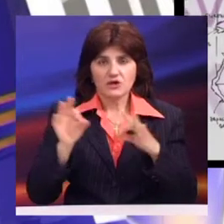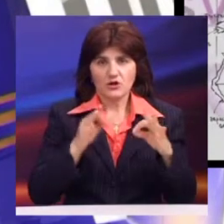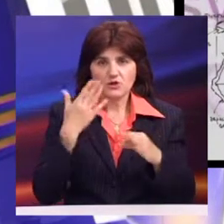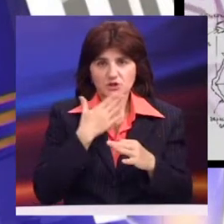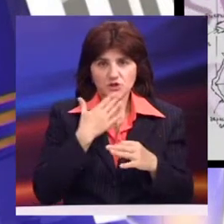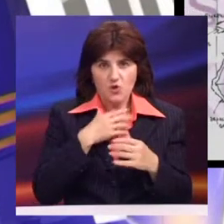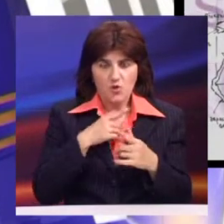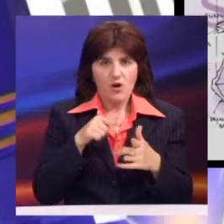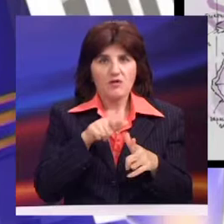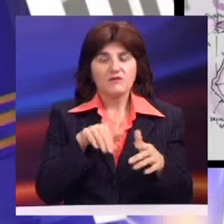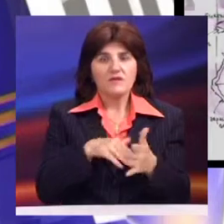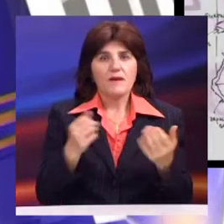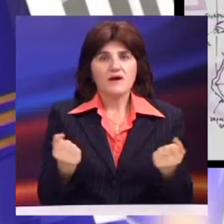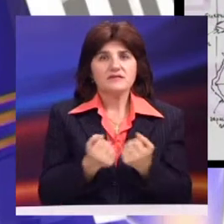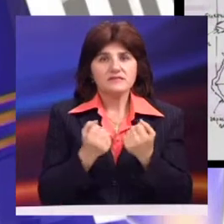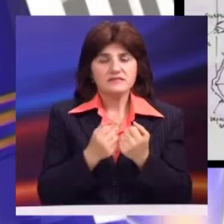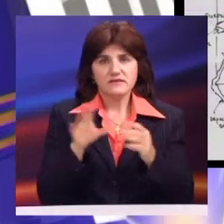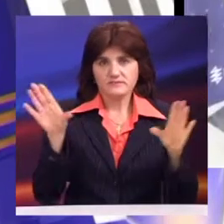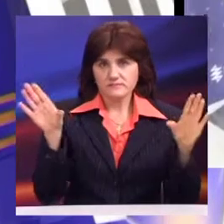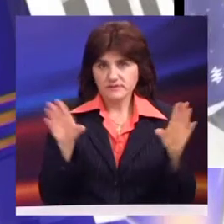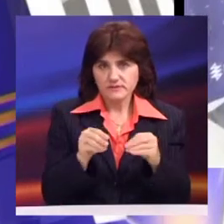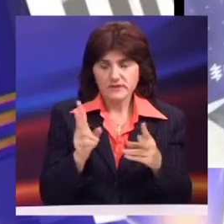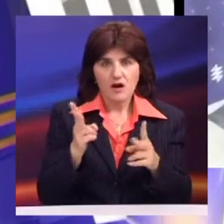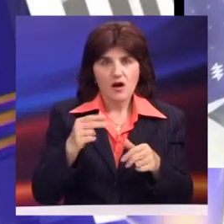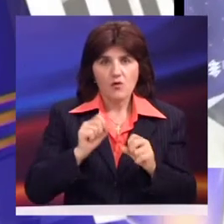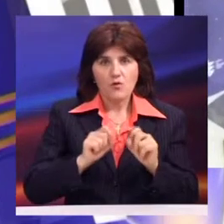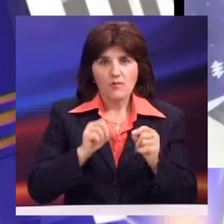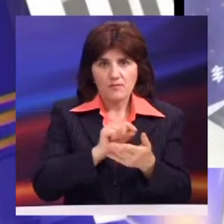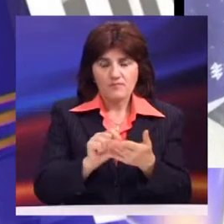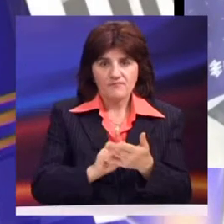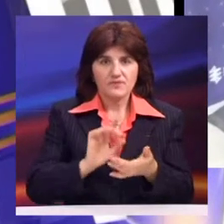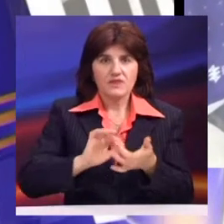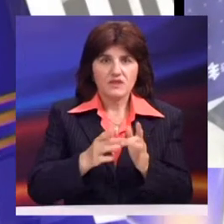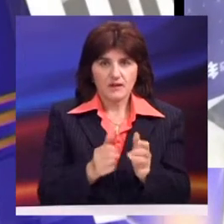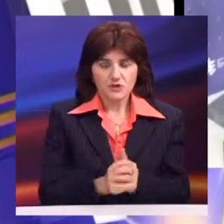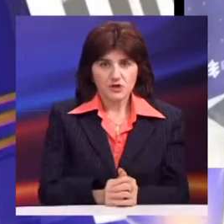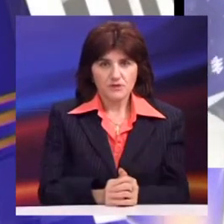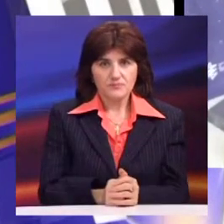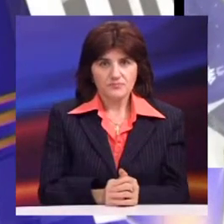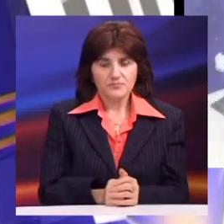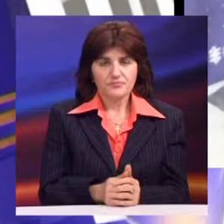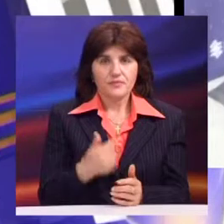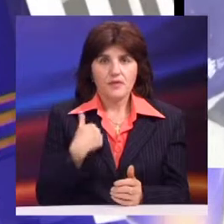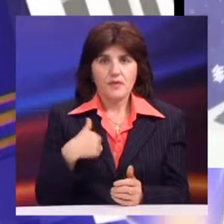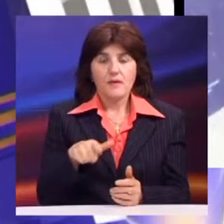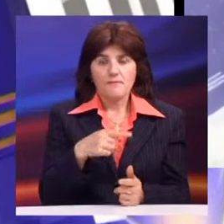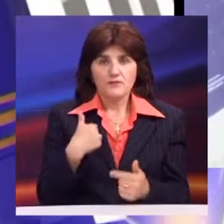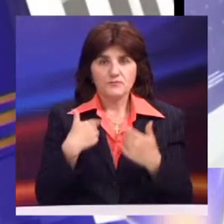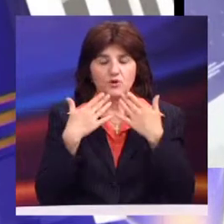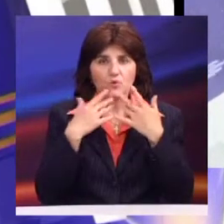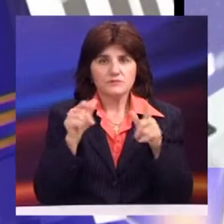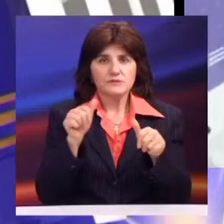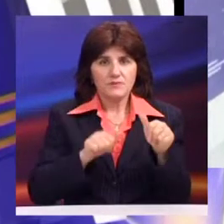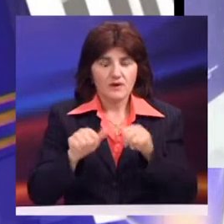iz Subotice. Zadatak timova je bio da snime hemijske reakcije i pošalju ga kao prijavu za takmičenje. Iskoristili smo